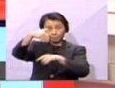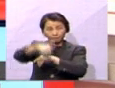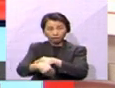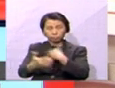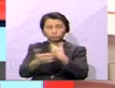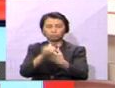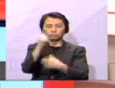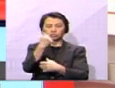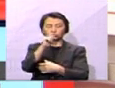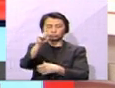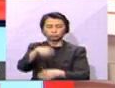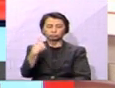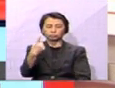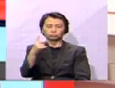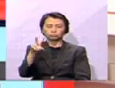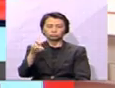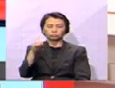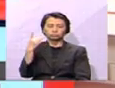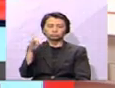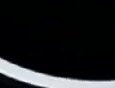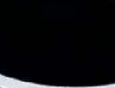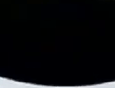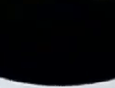10 Januari 2018